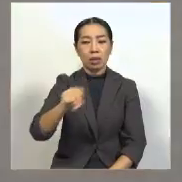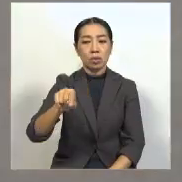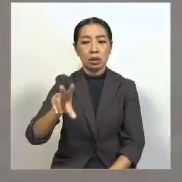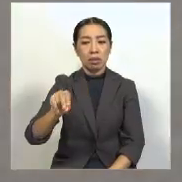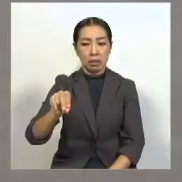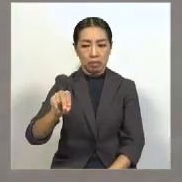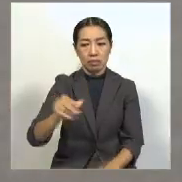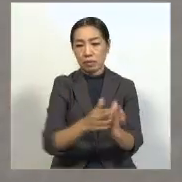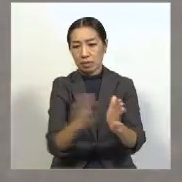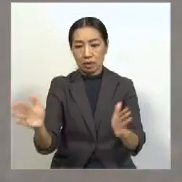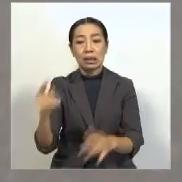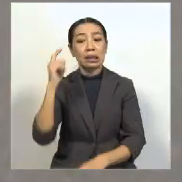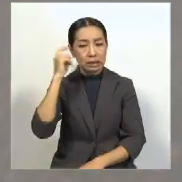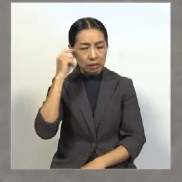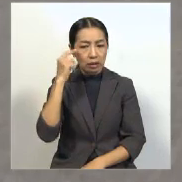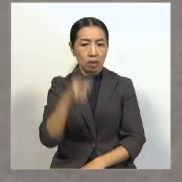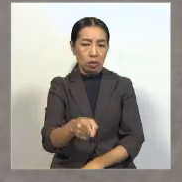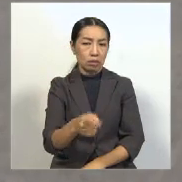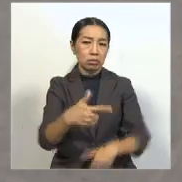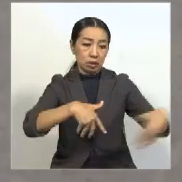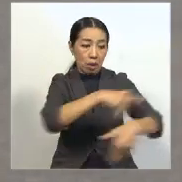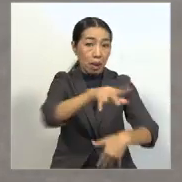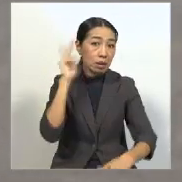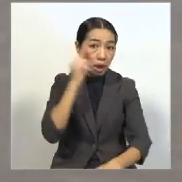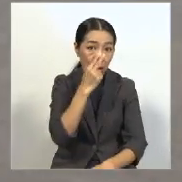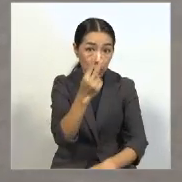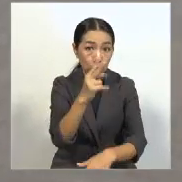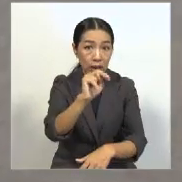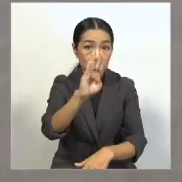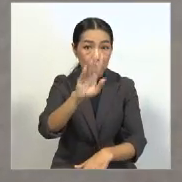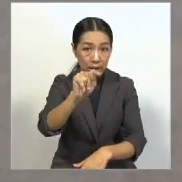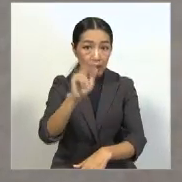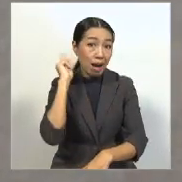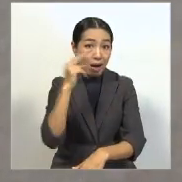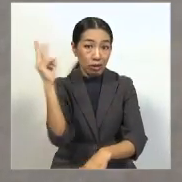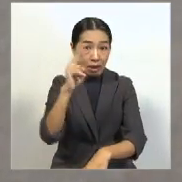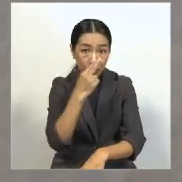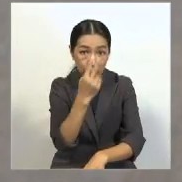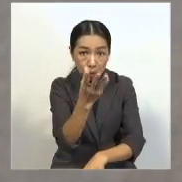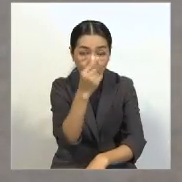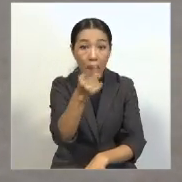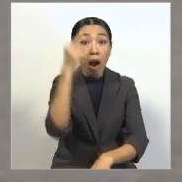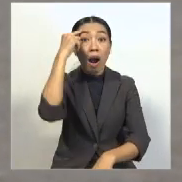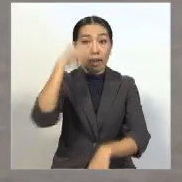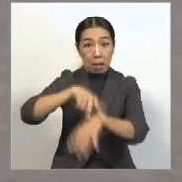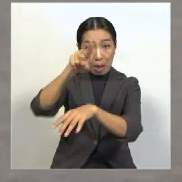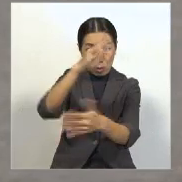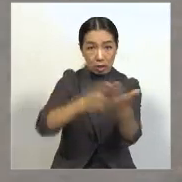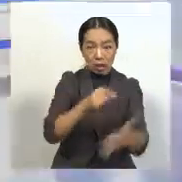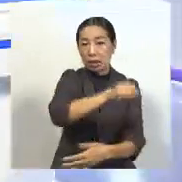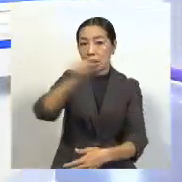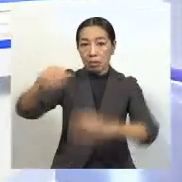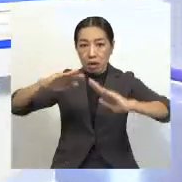13:30 นาทีเป็นต้นไปคาดว่าเดี๋ยวชาวบ้านที่ฟังข่าวของเรา NBT ข่าวเที่ยงนะคะเดี๋ยวกลับมาใหม่ในช่วงประม